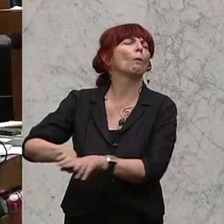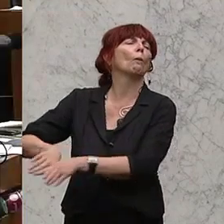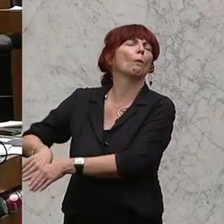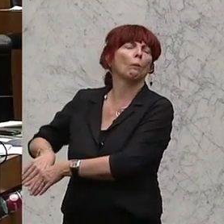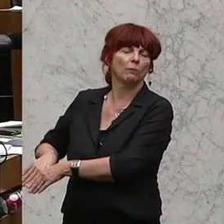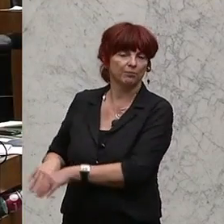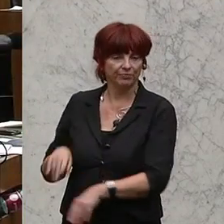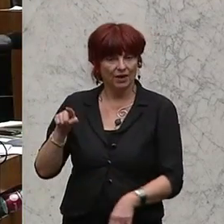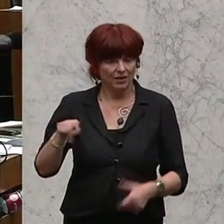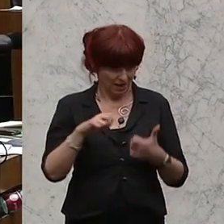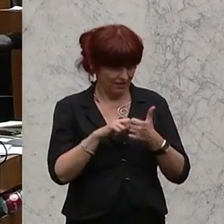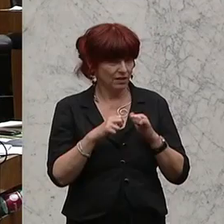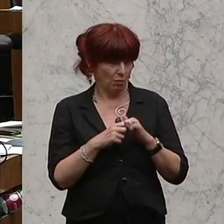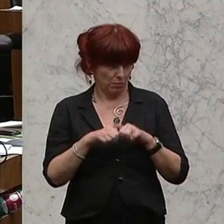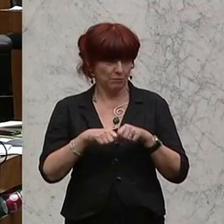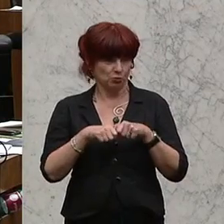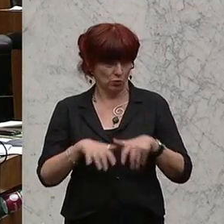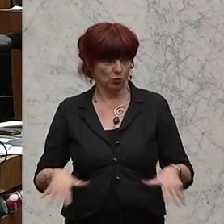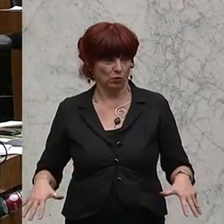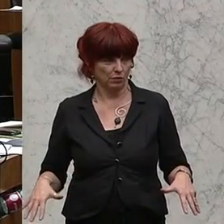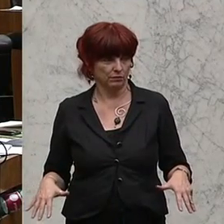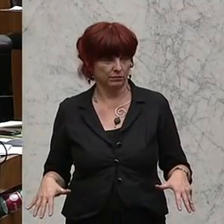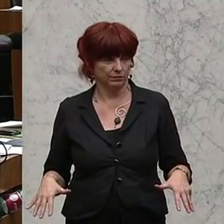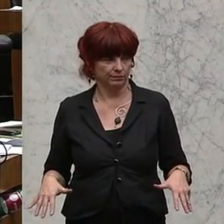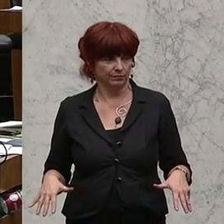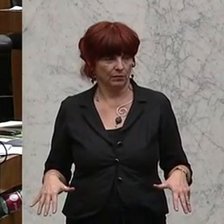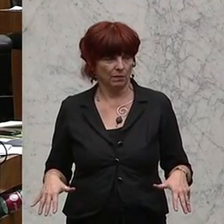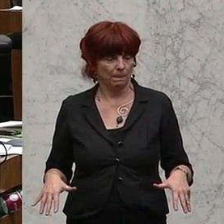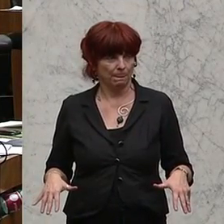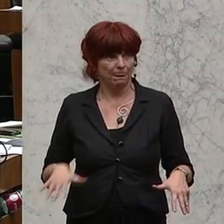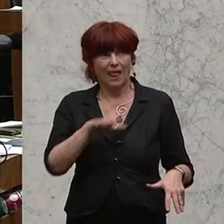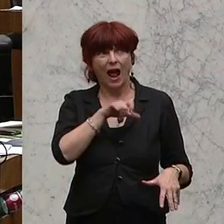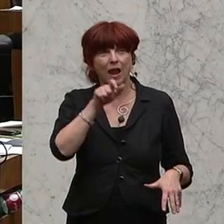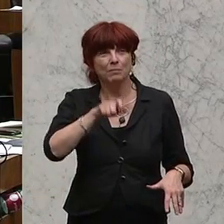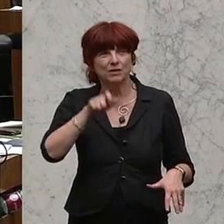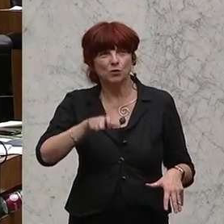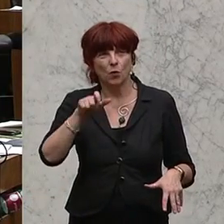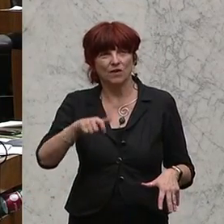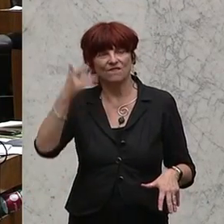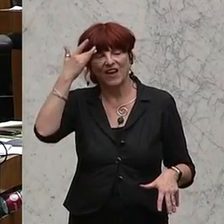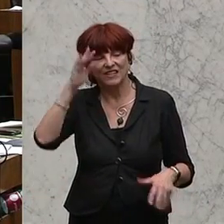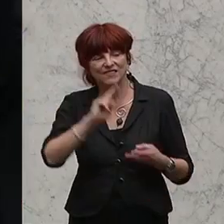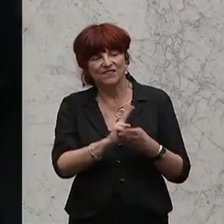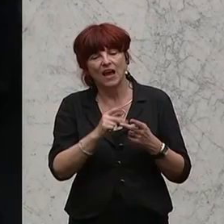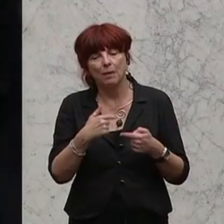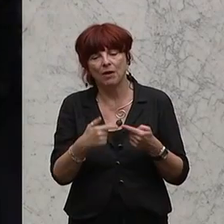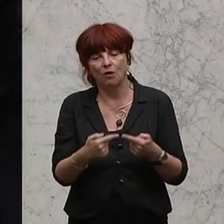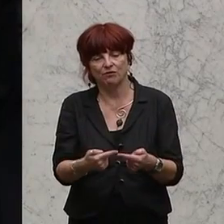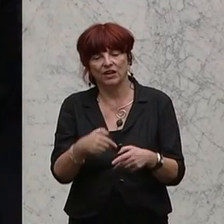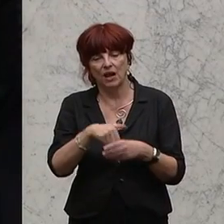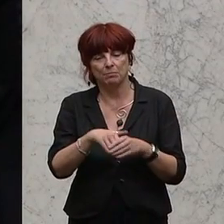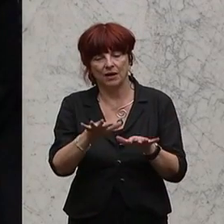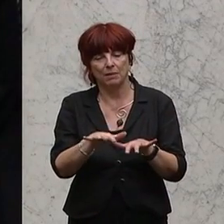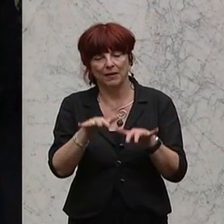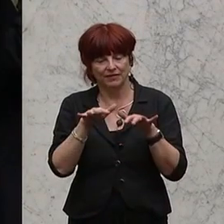das Problem hat ja Struktur. Also für all jene, die es nicht wissen, wie das im Parlament funktioniert. Es kommt eine Idee, egal